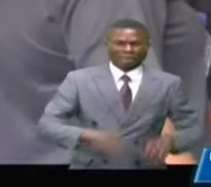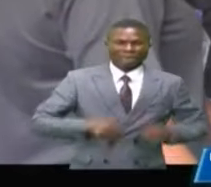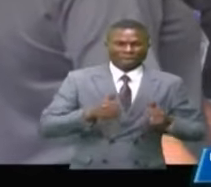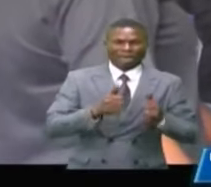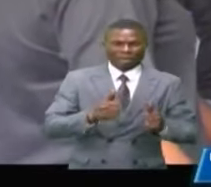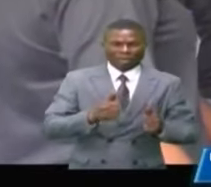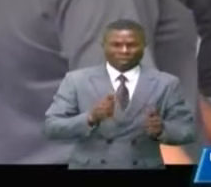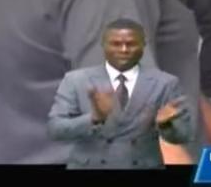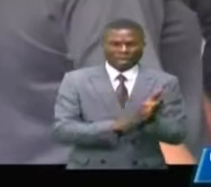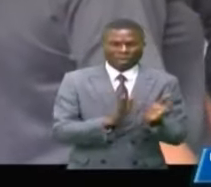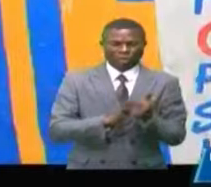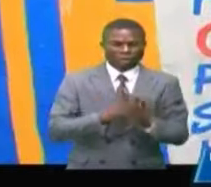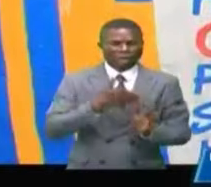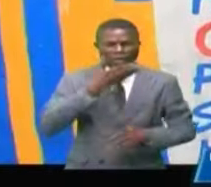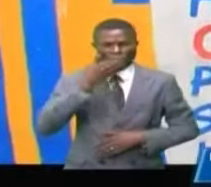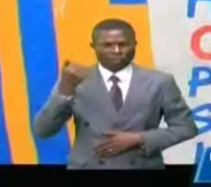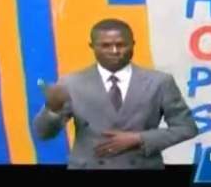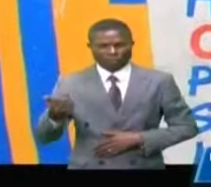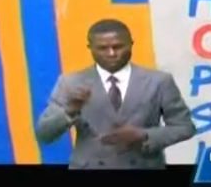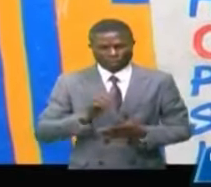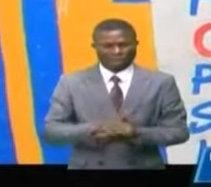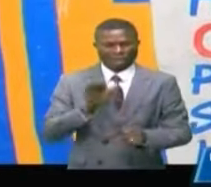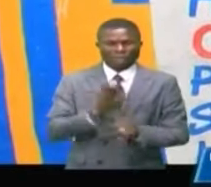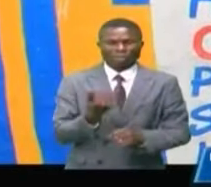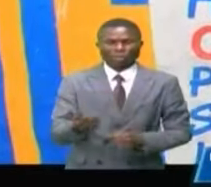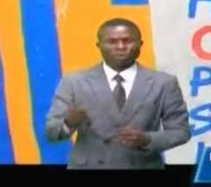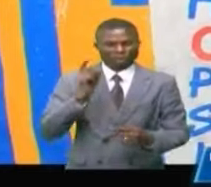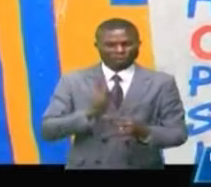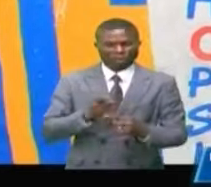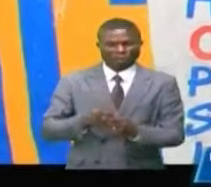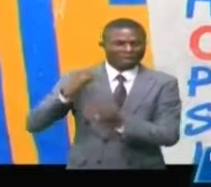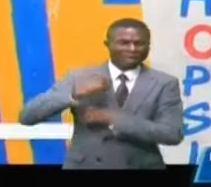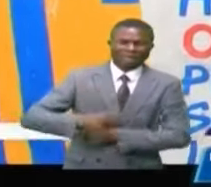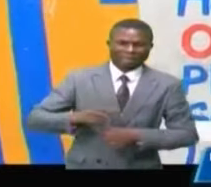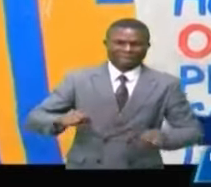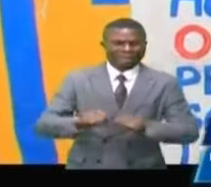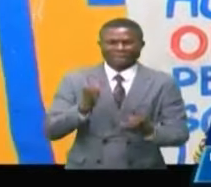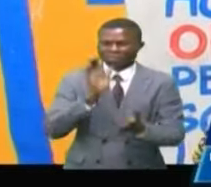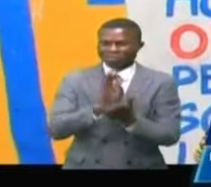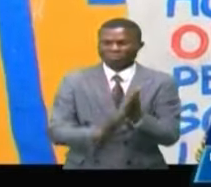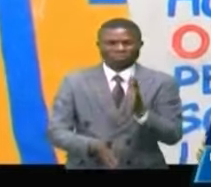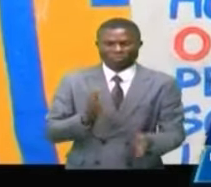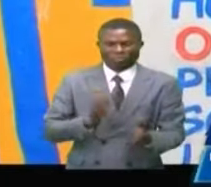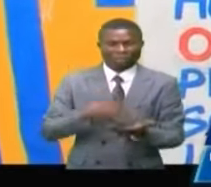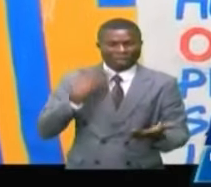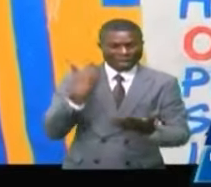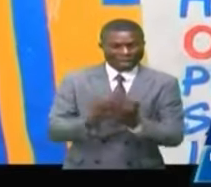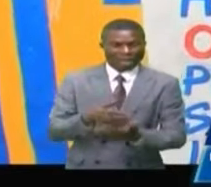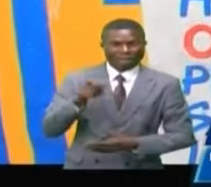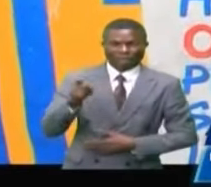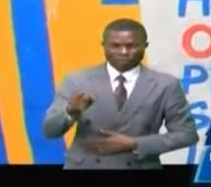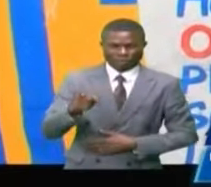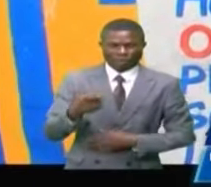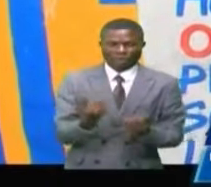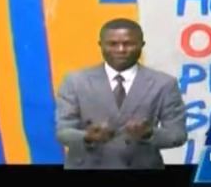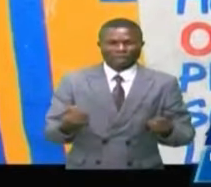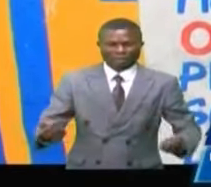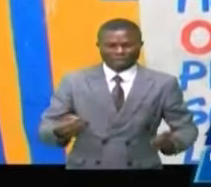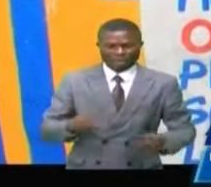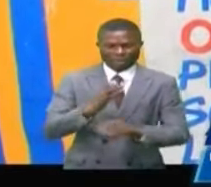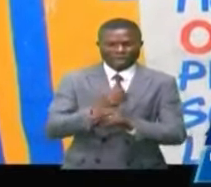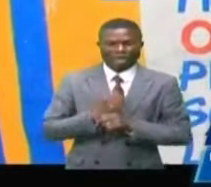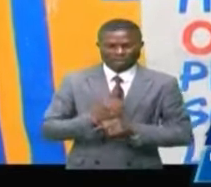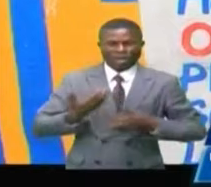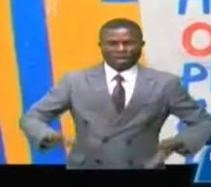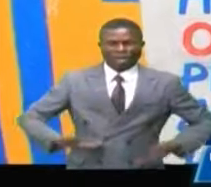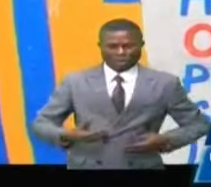viabilité de l'école. Vraiment beaucoup des enfants ont des difficultés de sacs et de kits. Avec son arrivée, vraiment, les enfants s'est trouvés ont